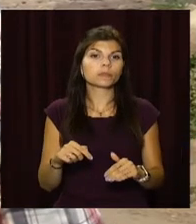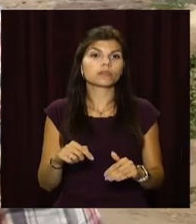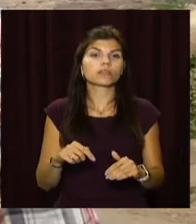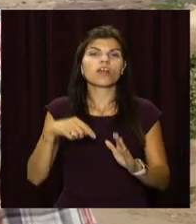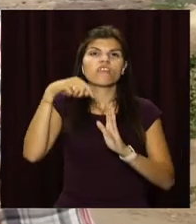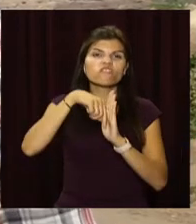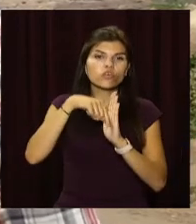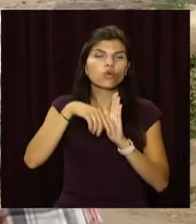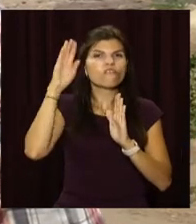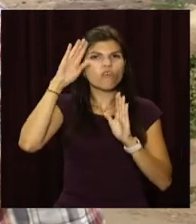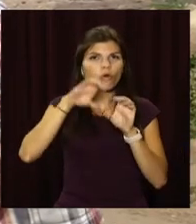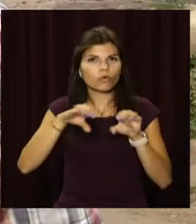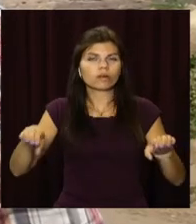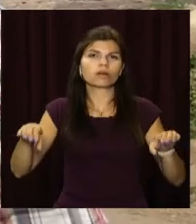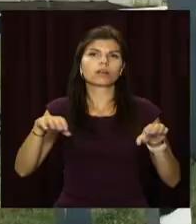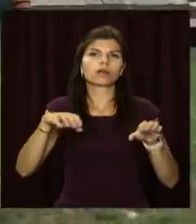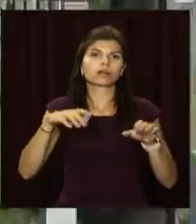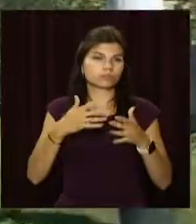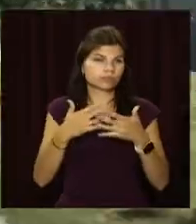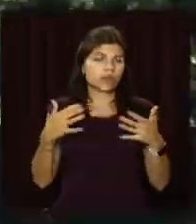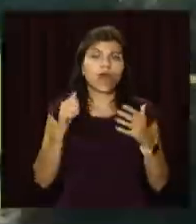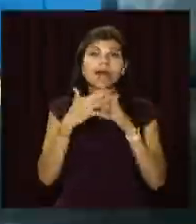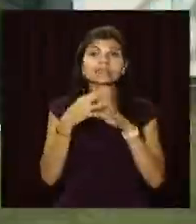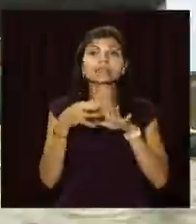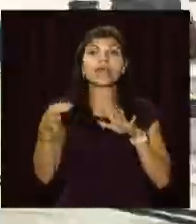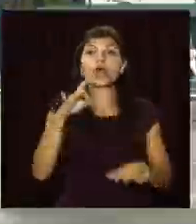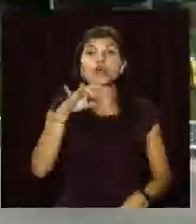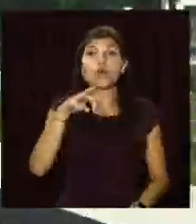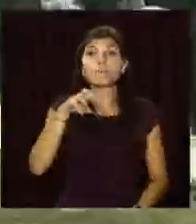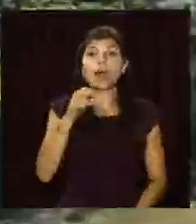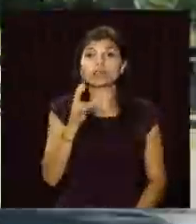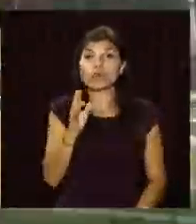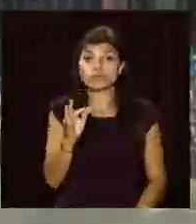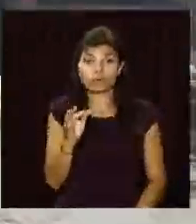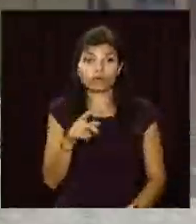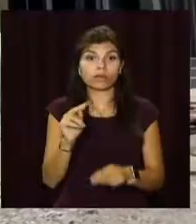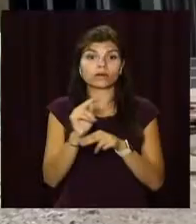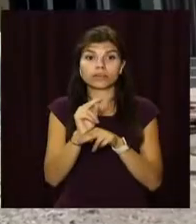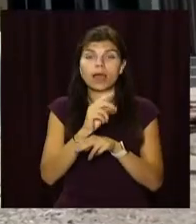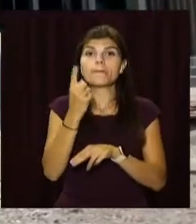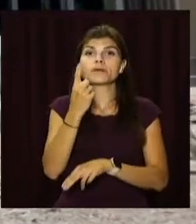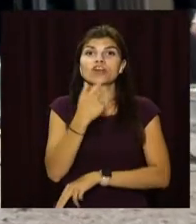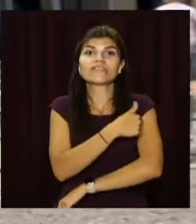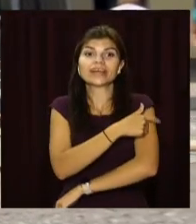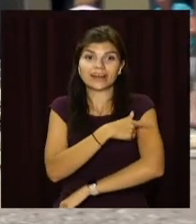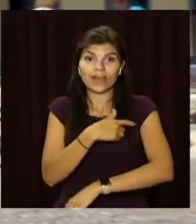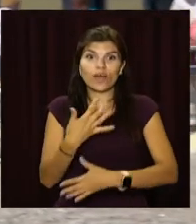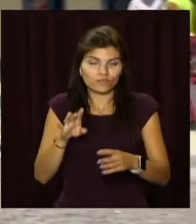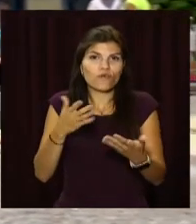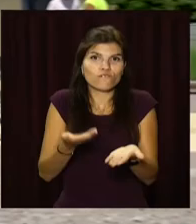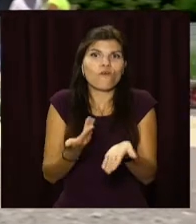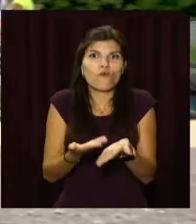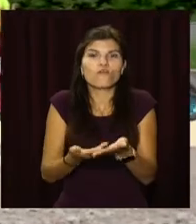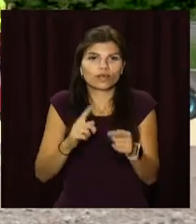монтажу внутрішніх систем водопроводу, каналізації. А в селищі Романковому на завершальному етапі будівництво першої амбулаторії. Фасадні